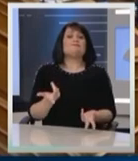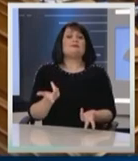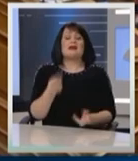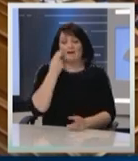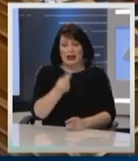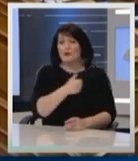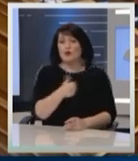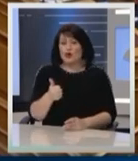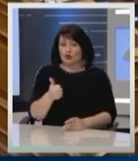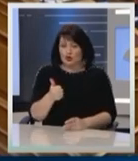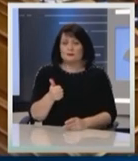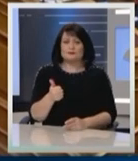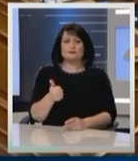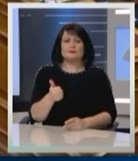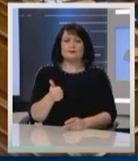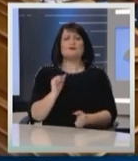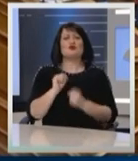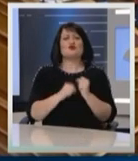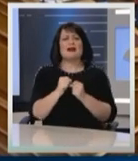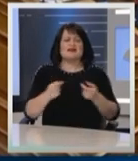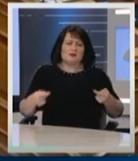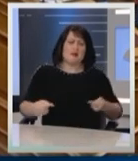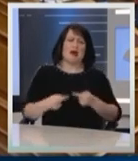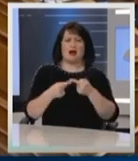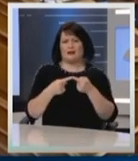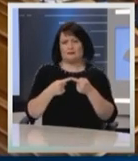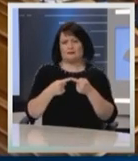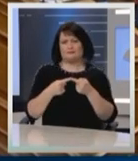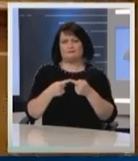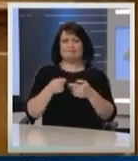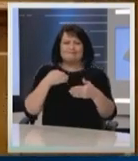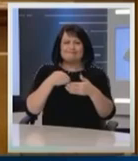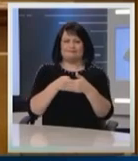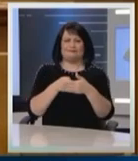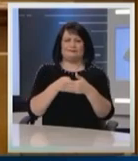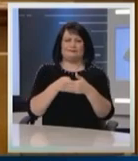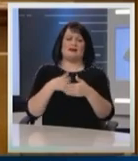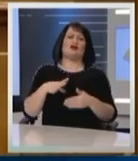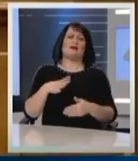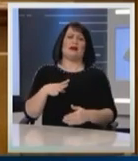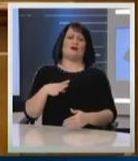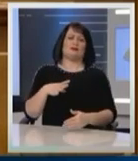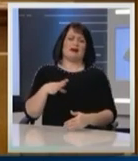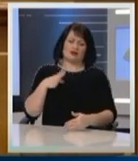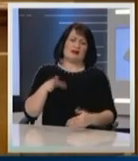άλλο από την επιχειρούμενη όξυνση και την πόλωση του τελευταίου